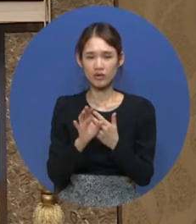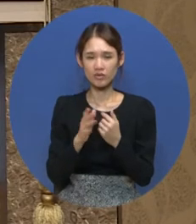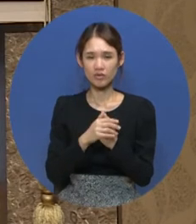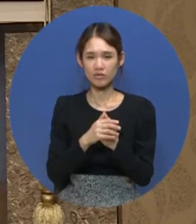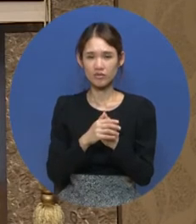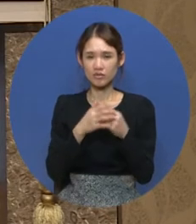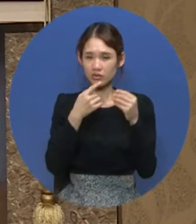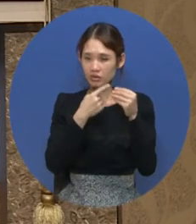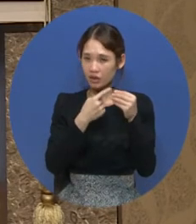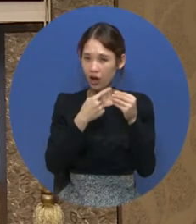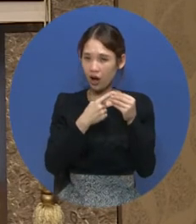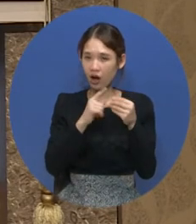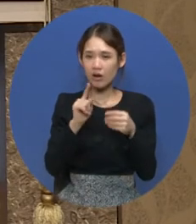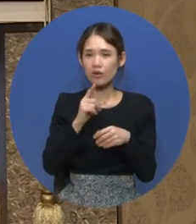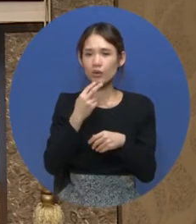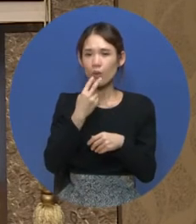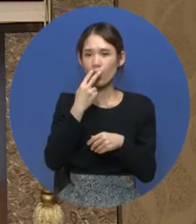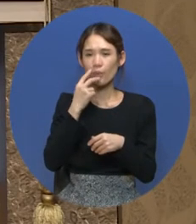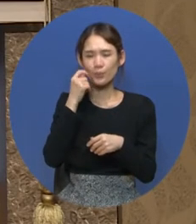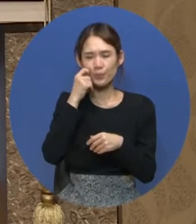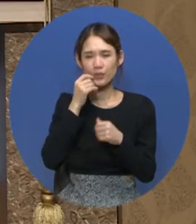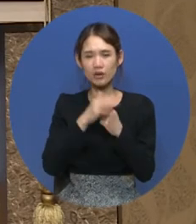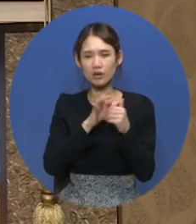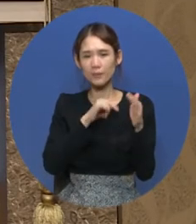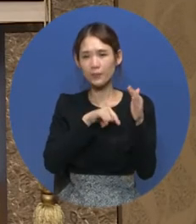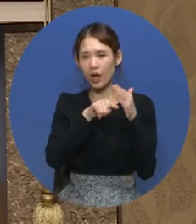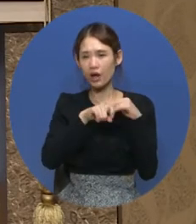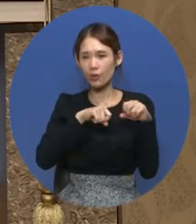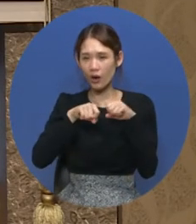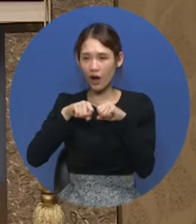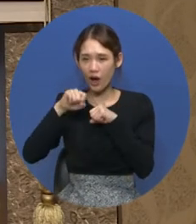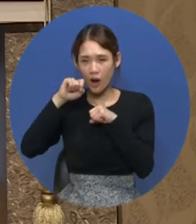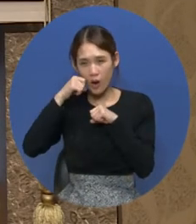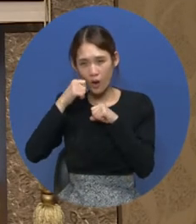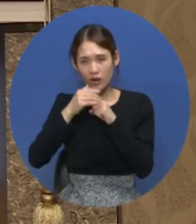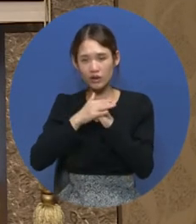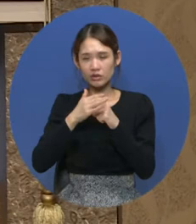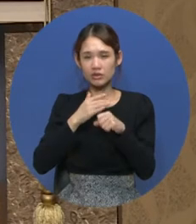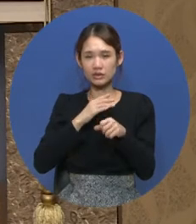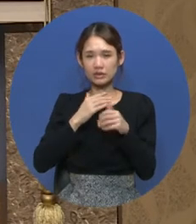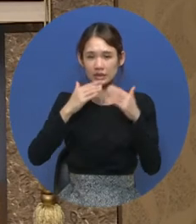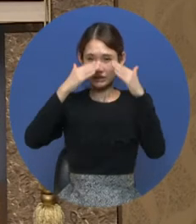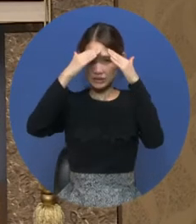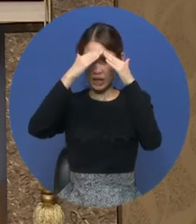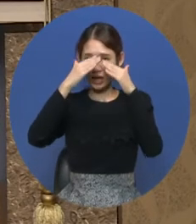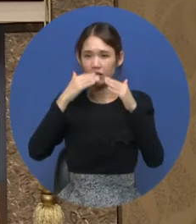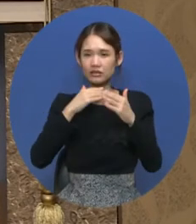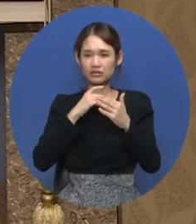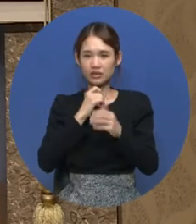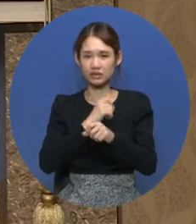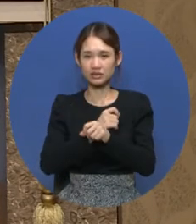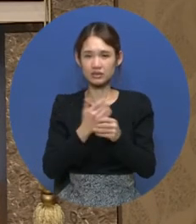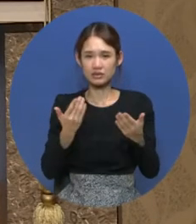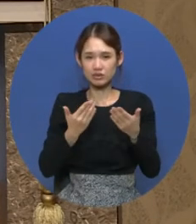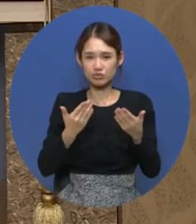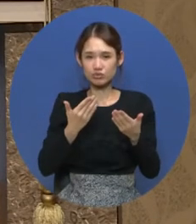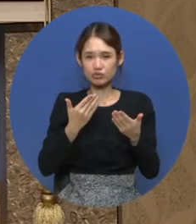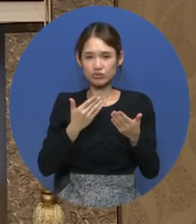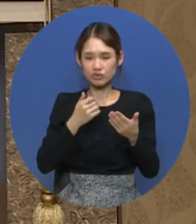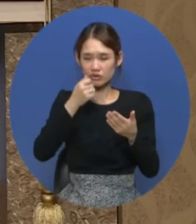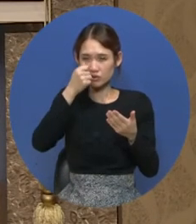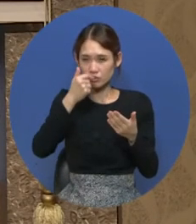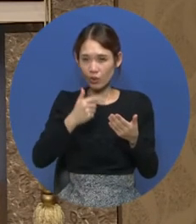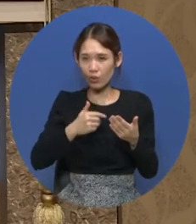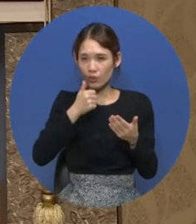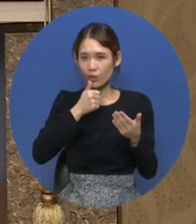곡을 못하십니까 밖에서 활동을 못 하시니까 내부 근데 재택근무 에 대한 부분을 저희가 이제 알선을 몇